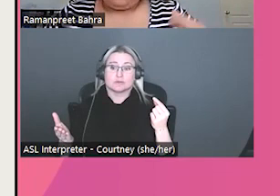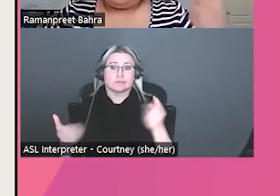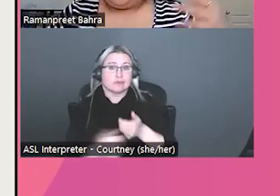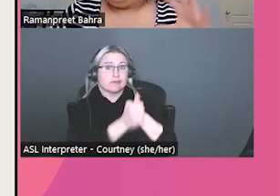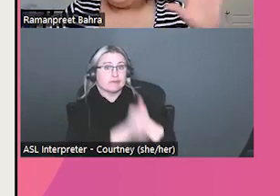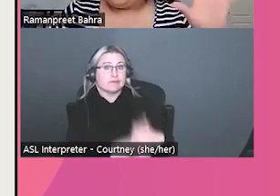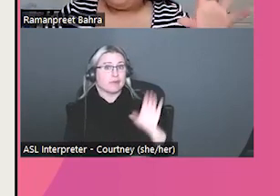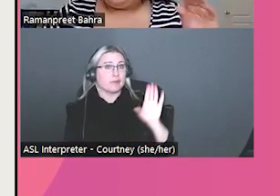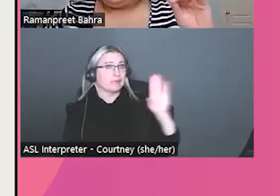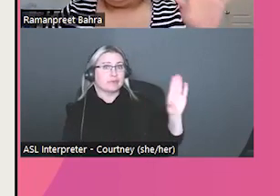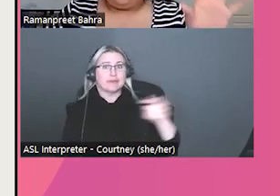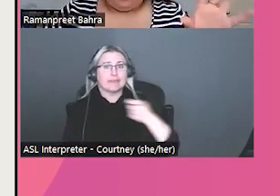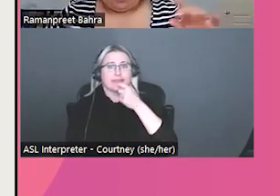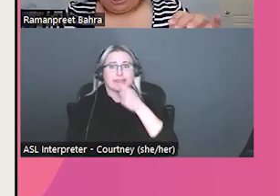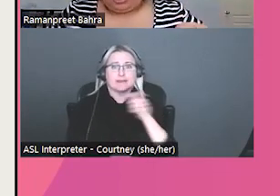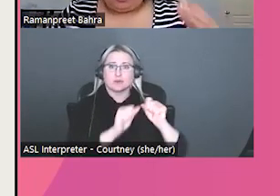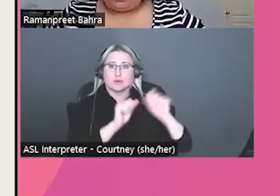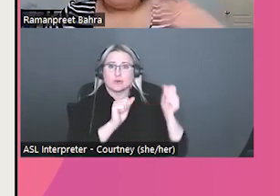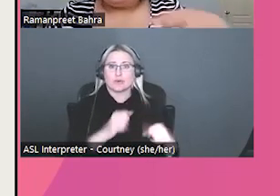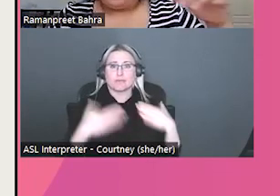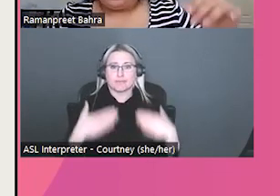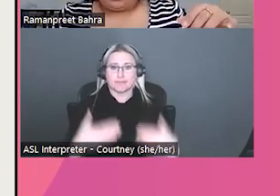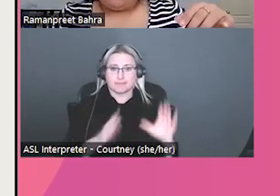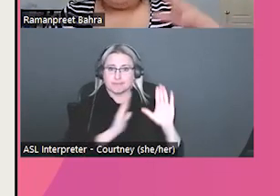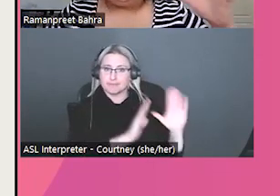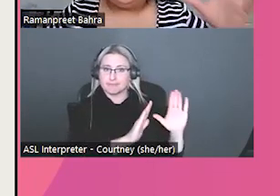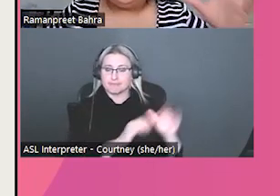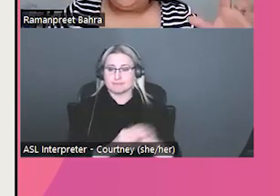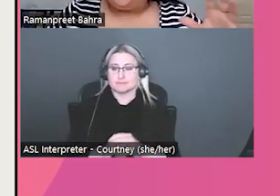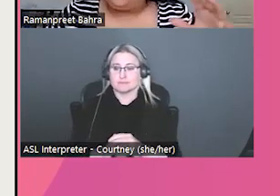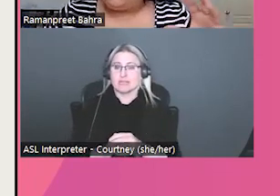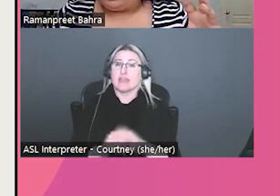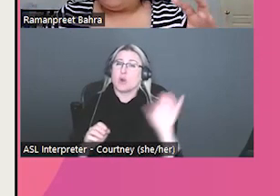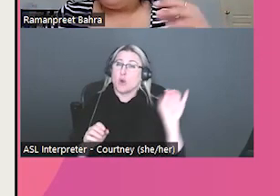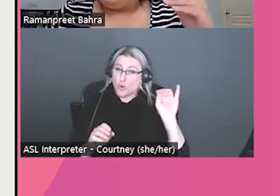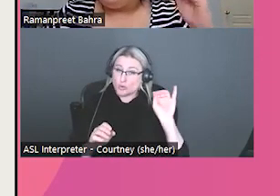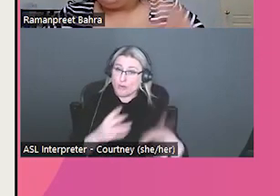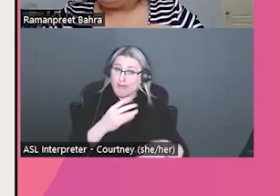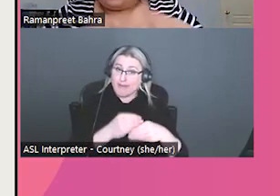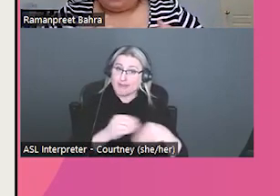même tout complètement éliminer donc cette réalité du corps